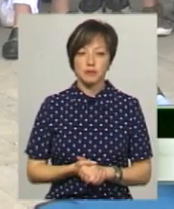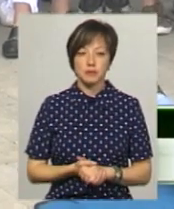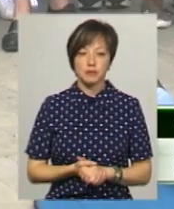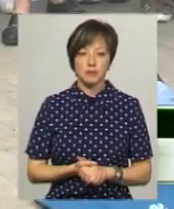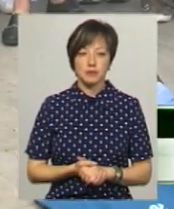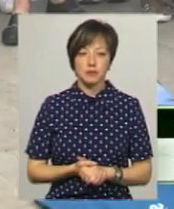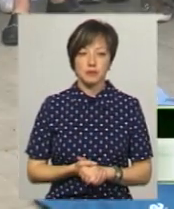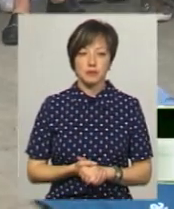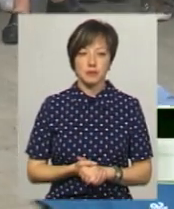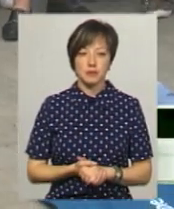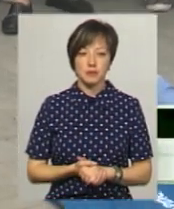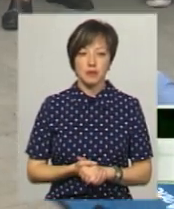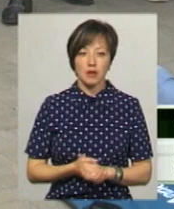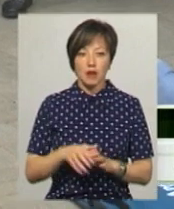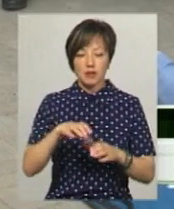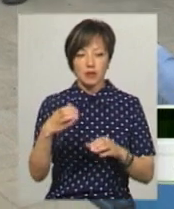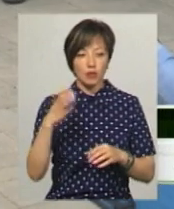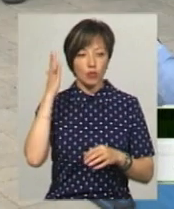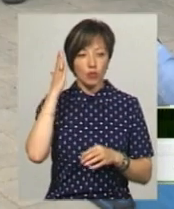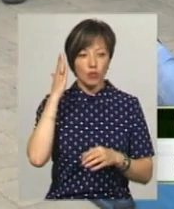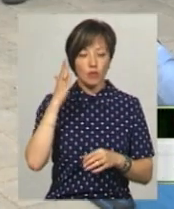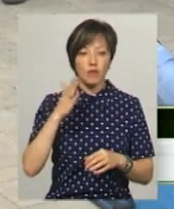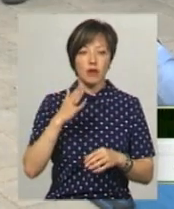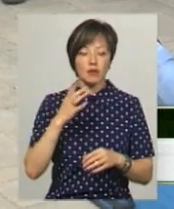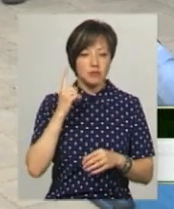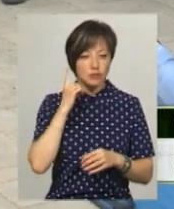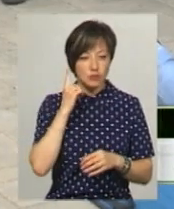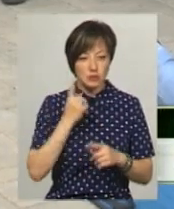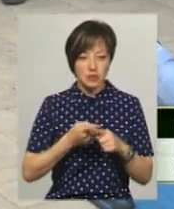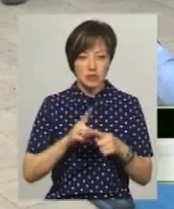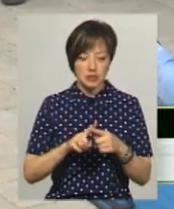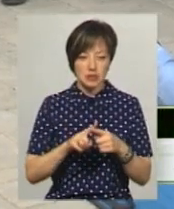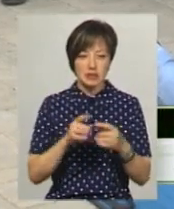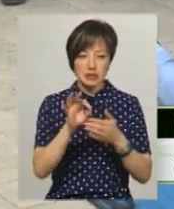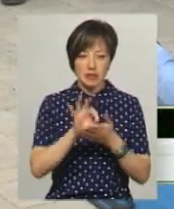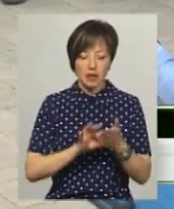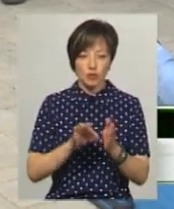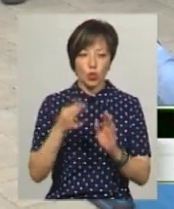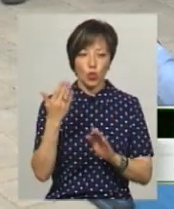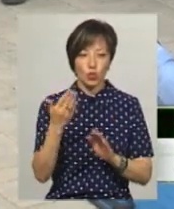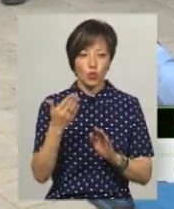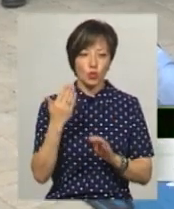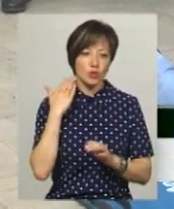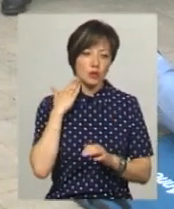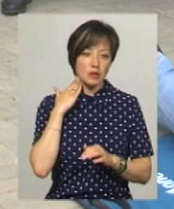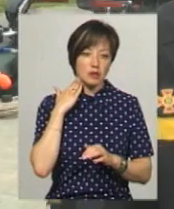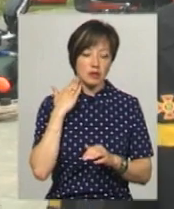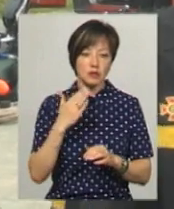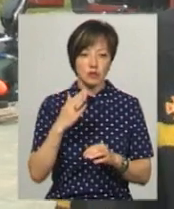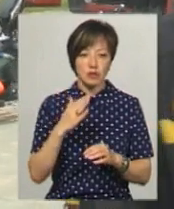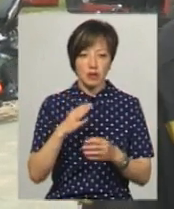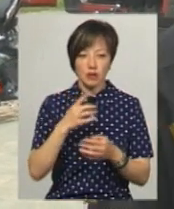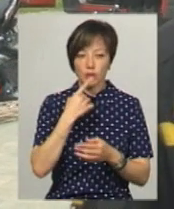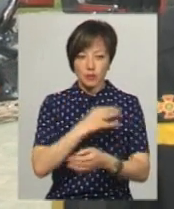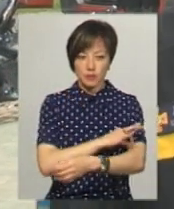Закинули голову, подивились на грудну клітину, прислухались. Цей же час. Прикладаємо руку до сонної артерії.